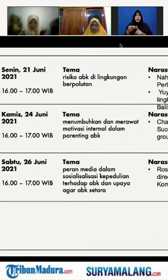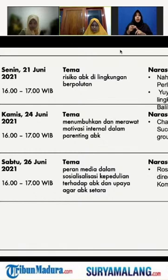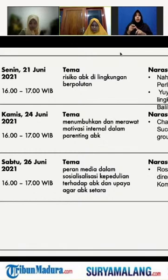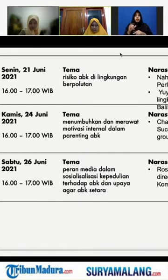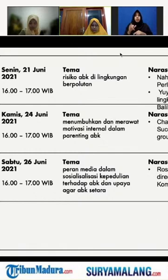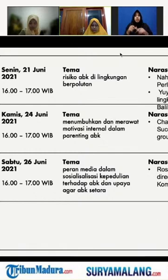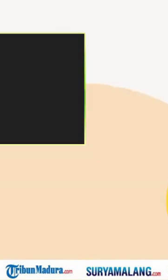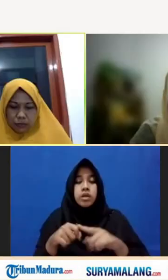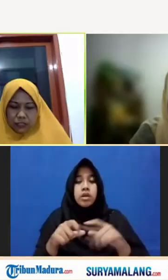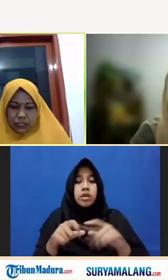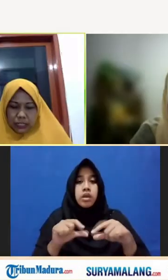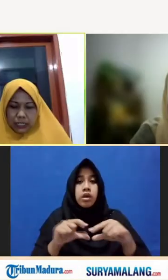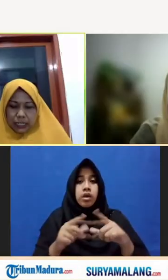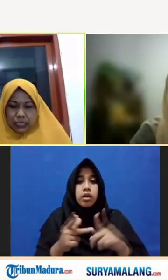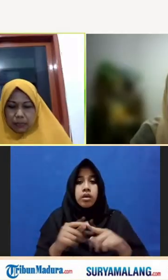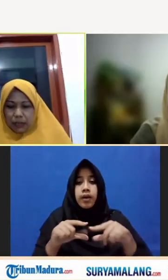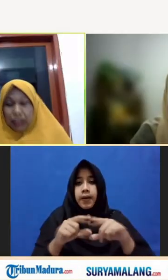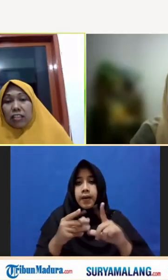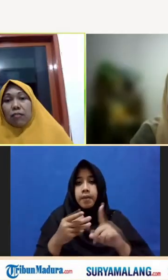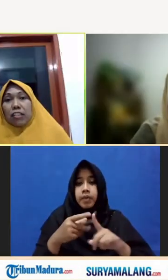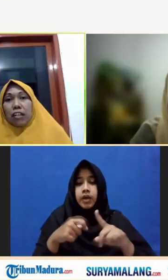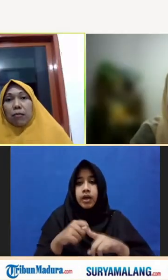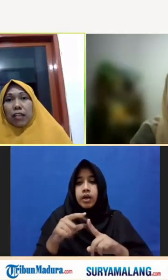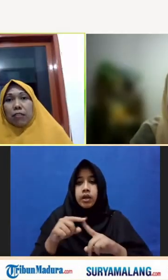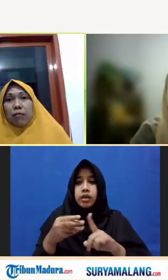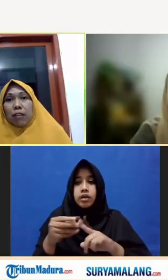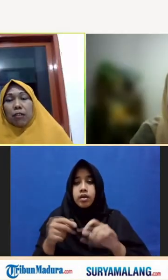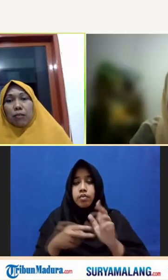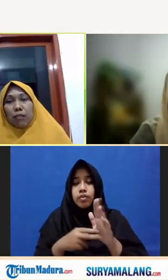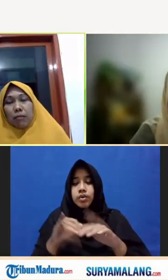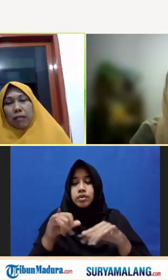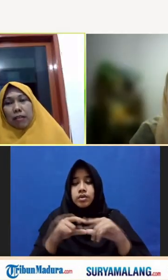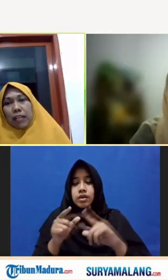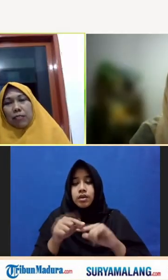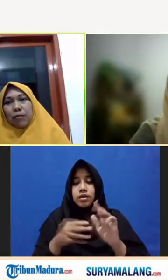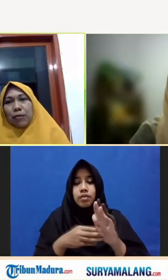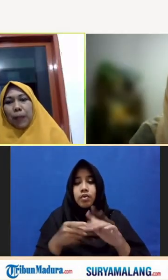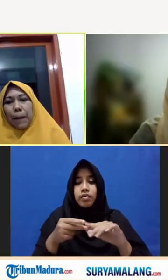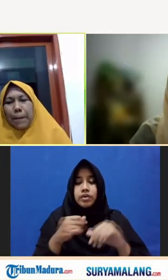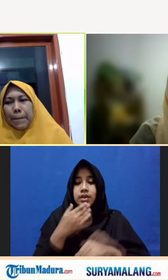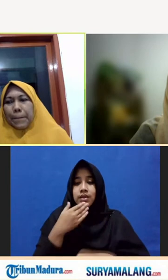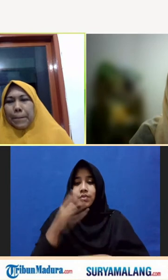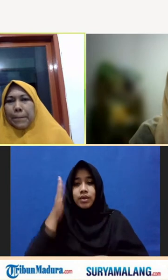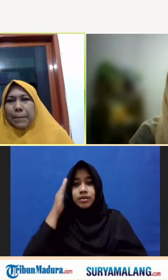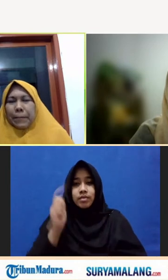Surya, dan Tribun Jatim Official. Terima kasih. Wassalamualaikum warahmatullahi wabarakatuh.